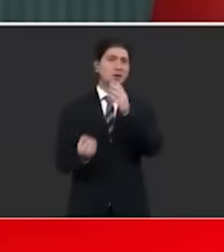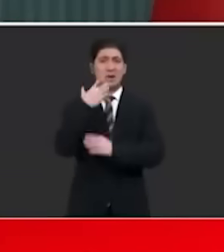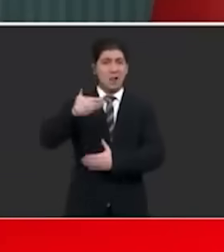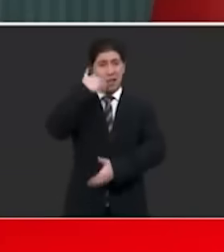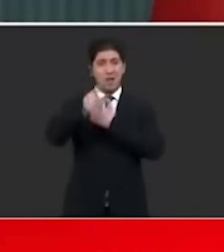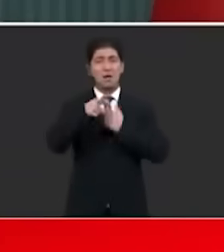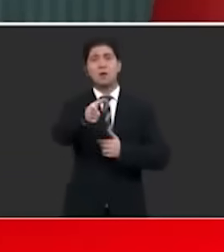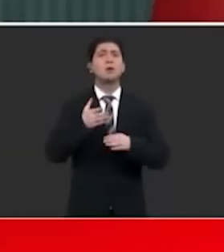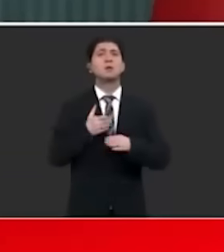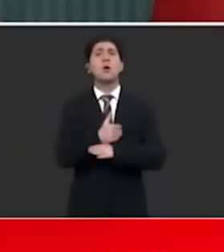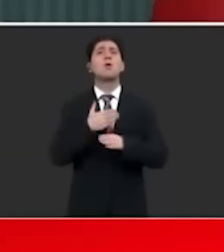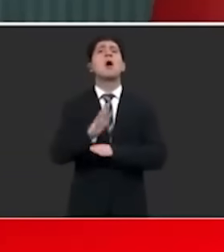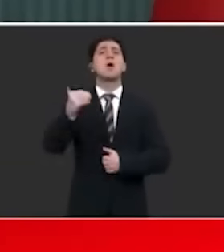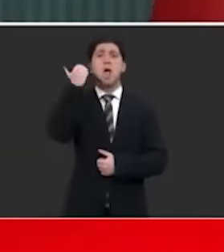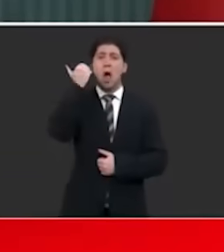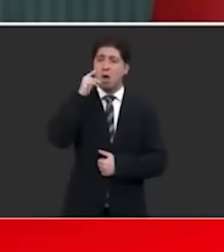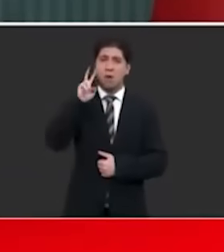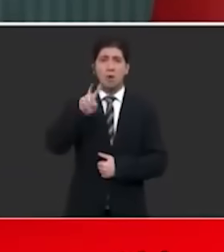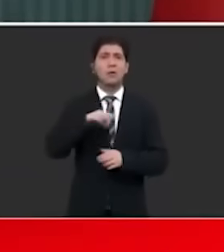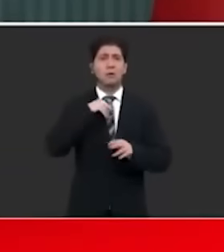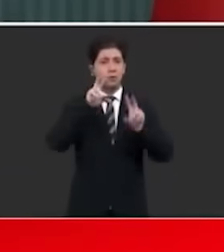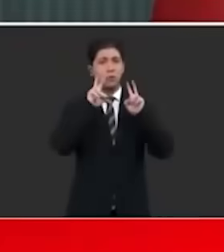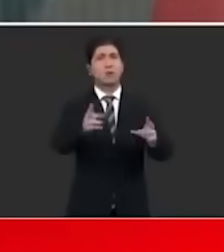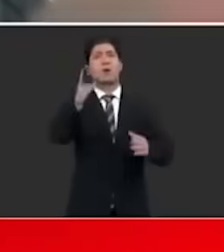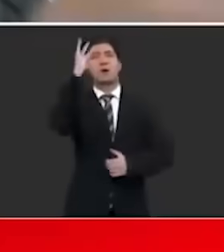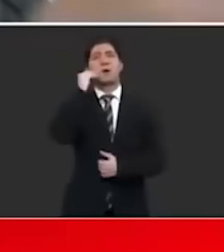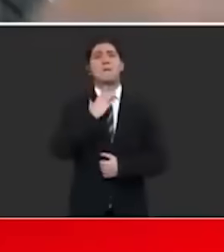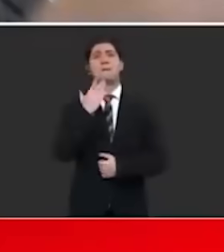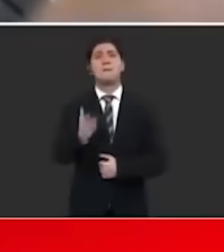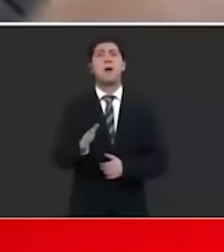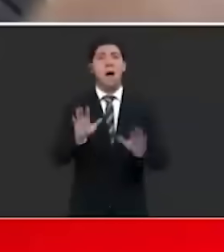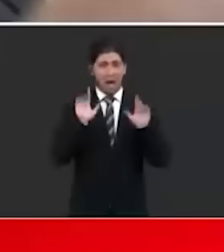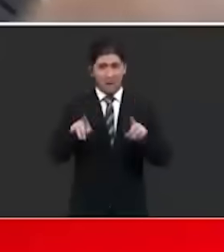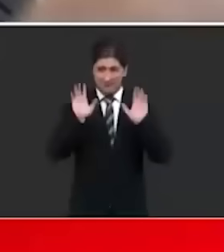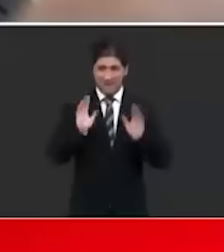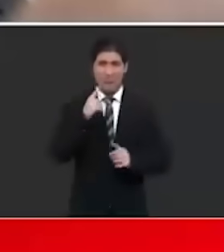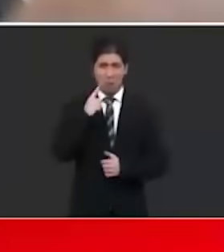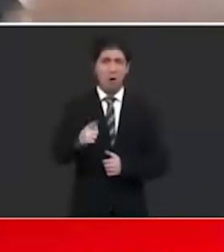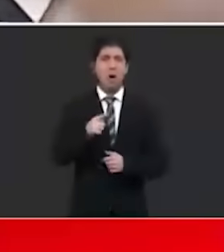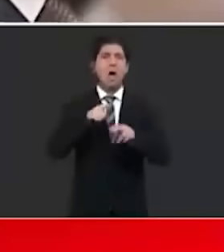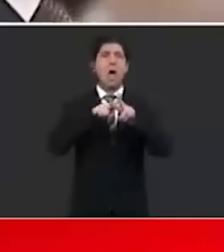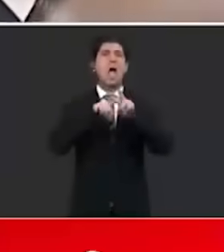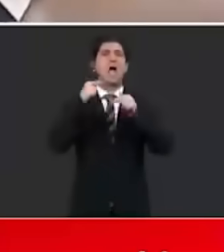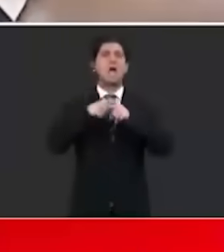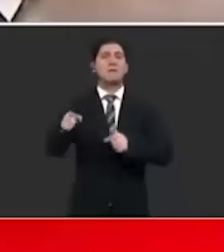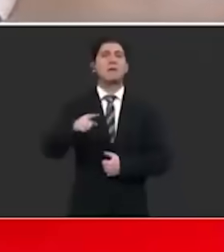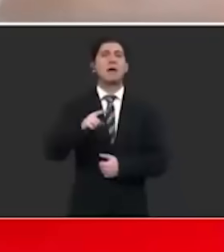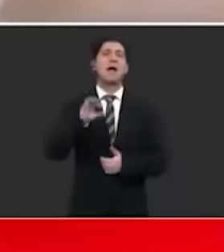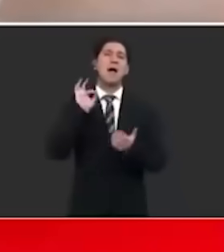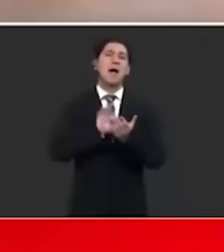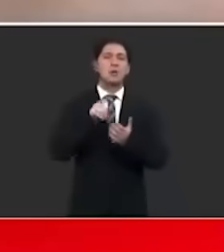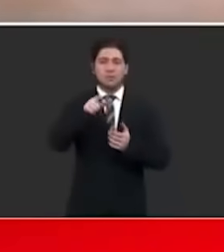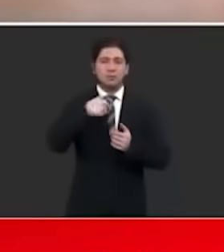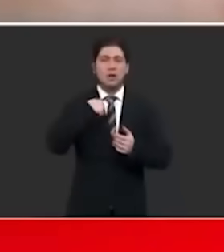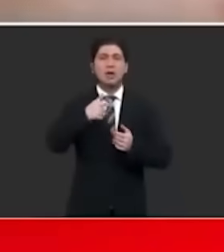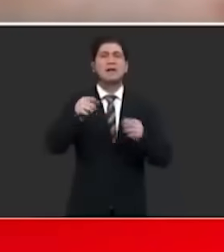tamamen safsatadan ibaret olduğu anlaşıldı. Ama buna rağmen Akif'in tek dişi kalmış canavar